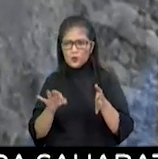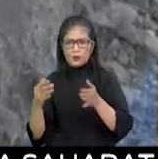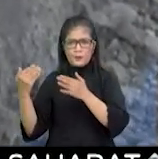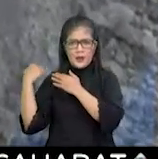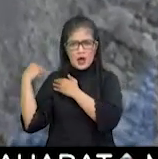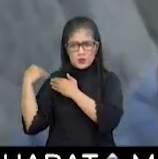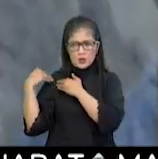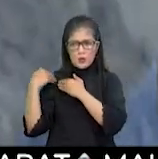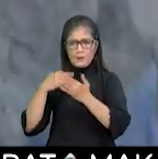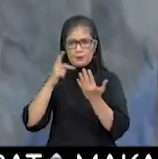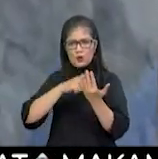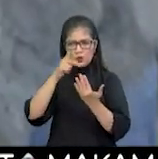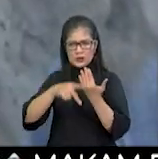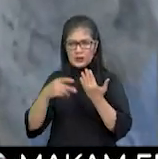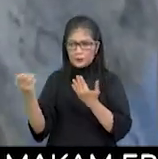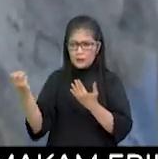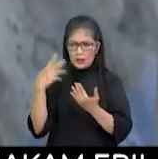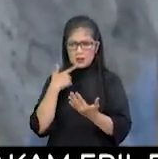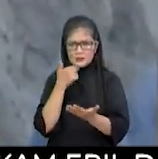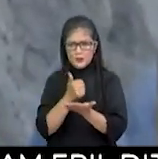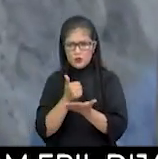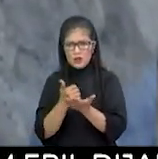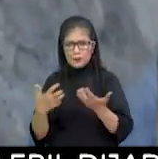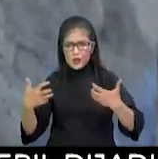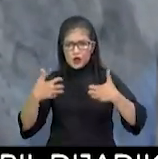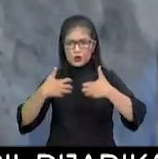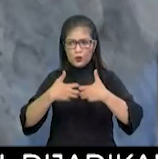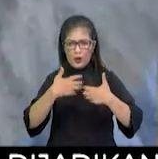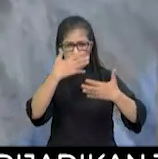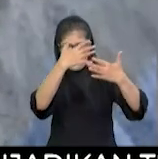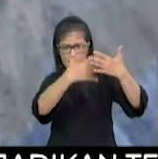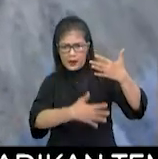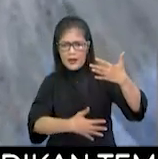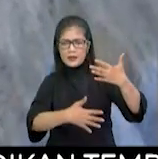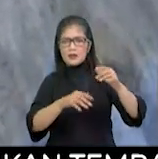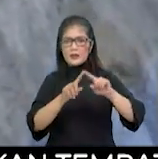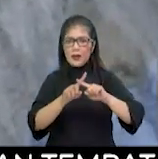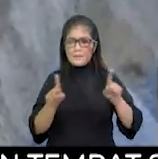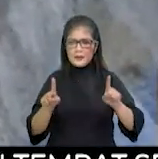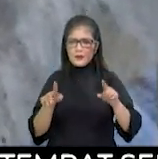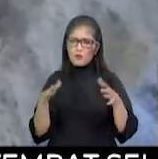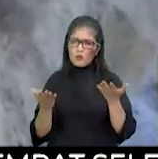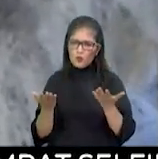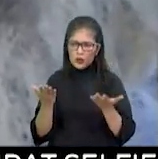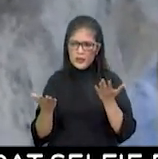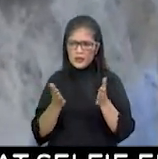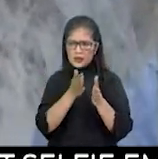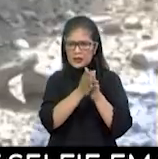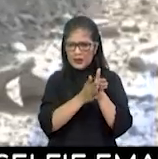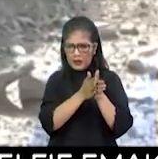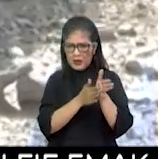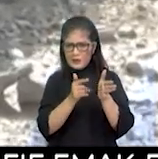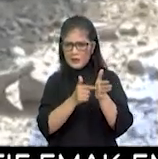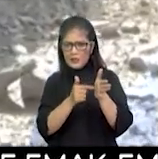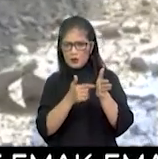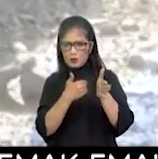berdalih pengerjaan sudah dilakukan sesuai spesifikasi, namun secara tidak sengaja, pisau alat berat jenis grader menyinggol talun